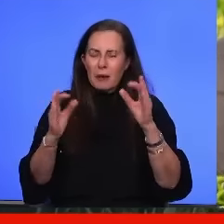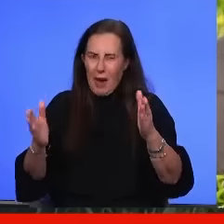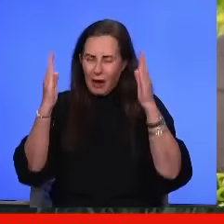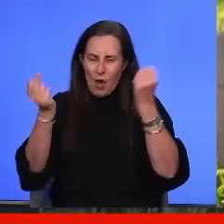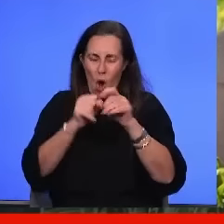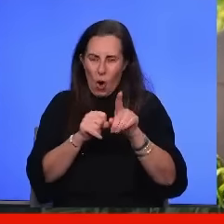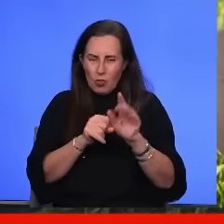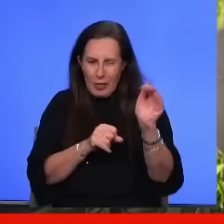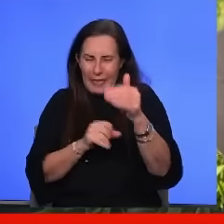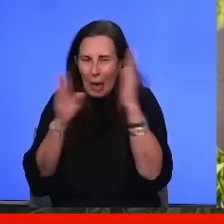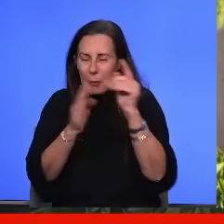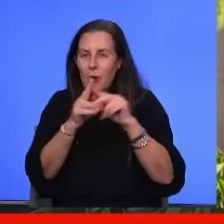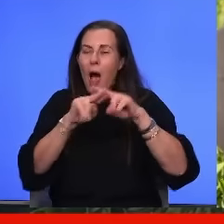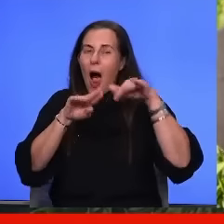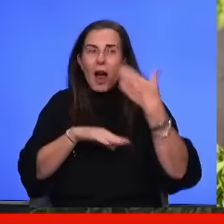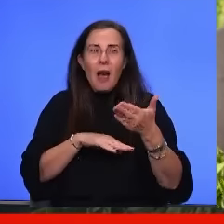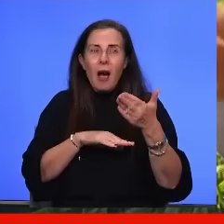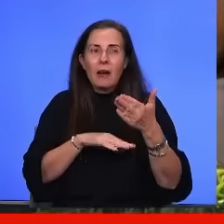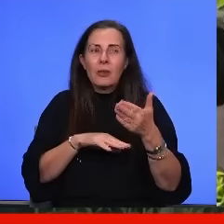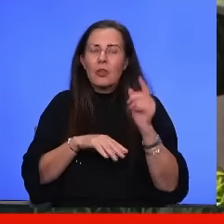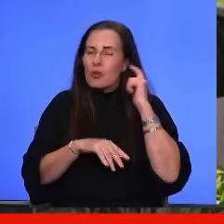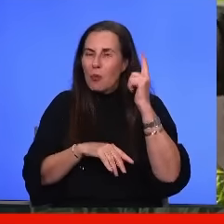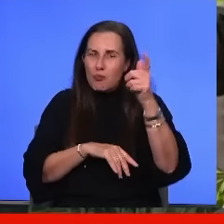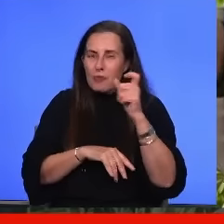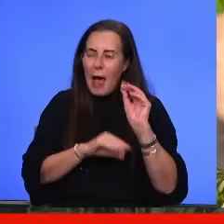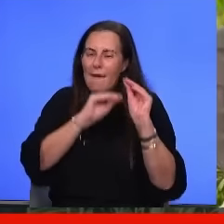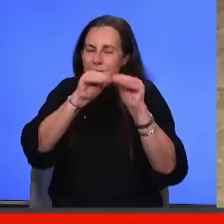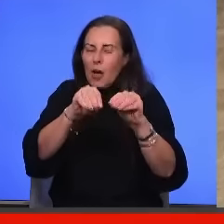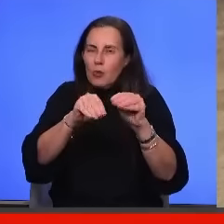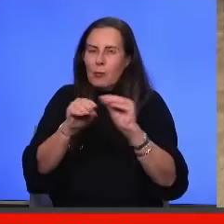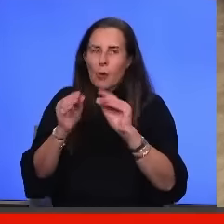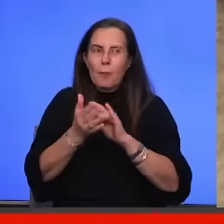לרכב למחולה, ואחרי זה שהאיריות התחילו להגיע אלינו, עברנו לבין 2 המחולות.